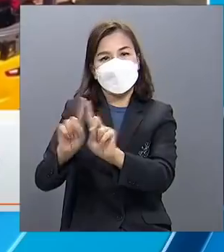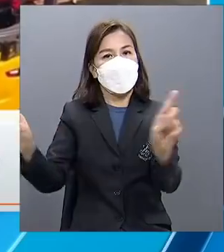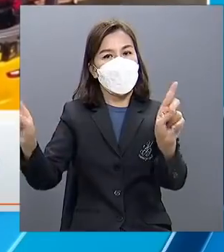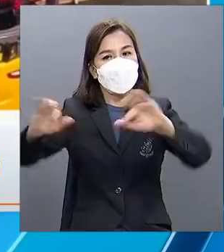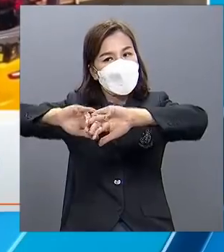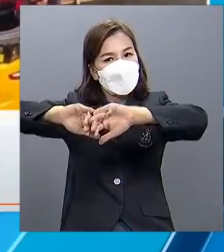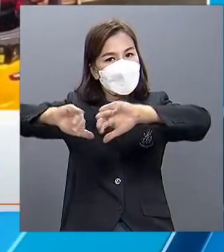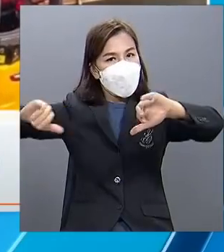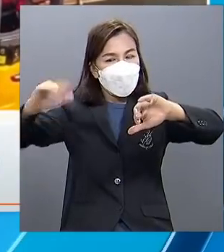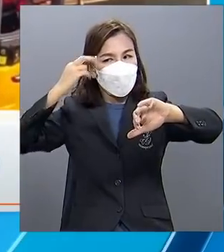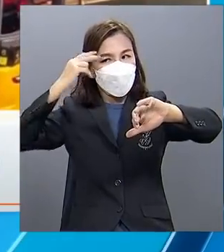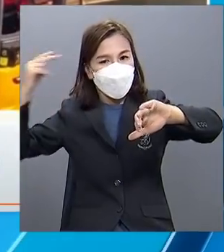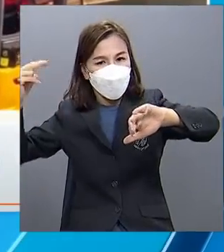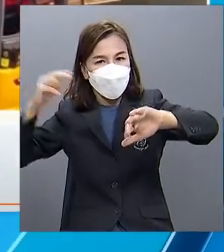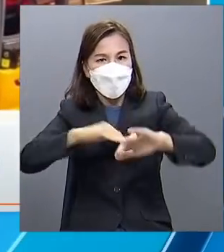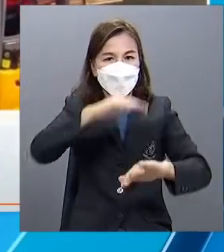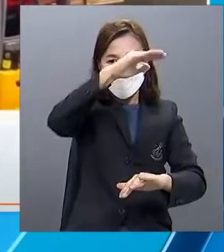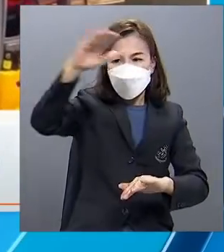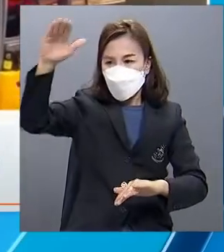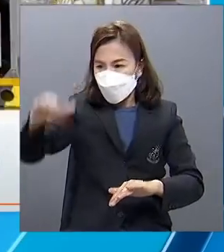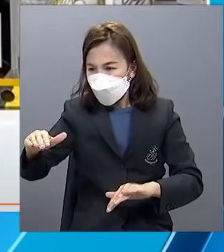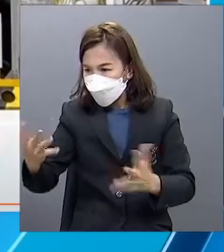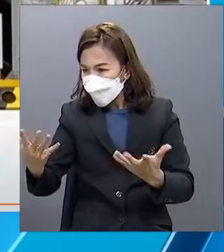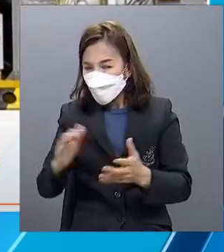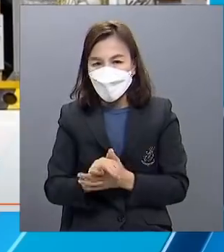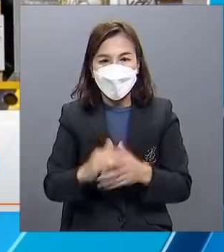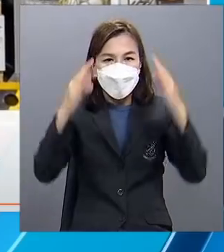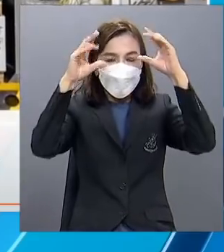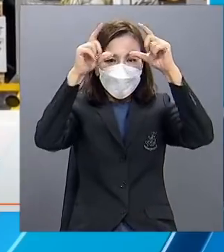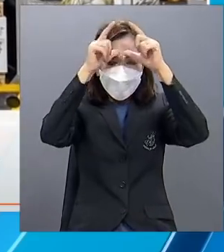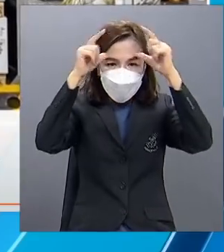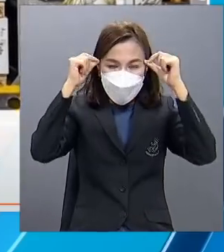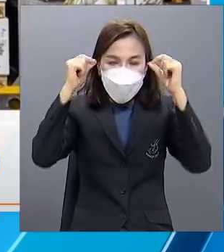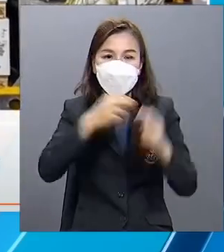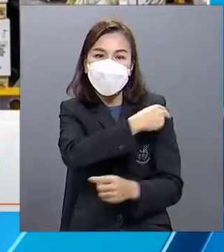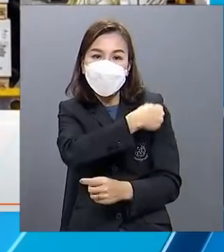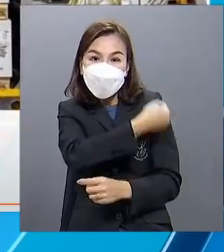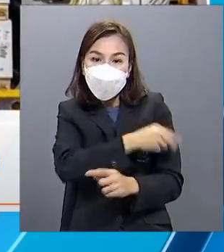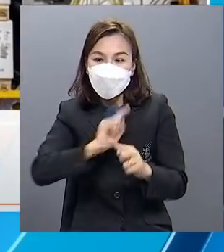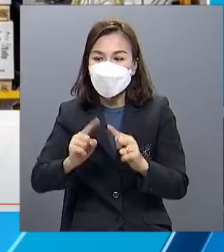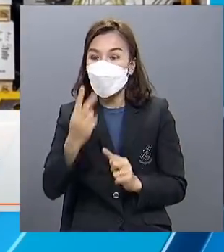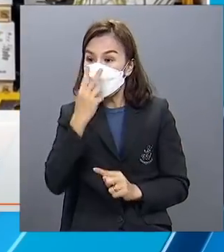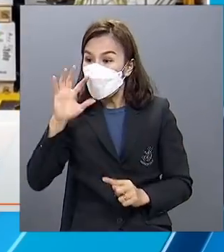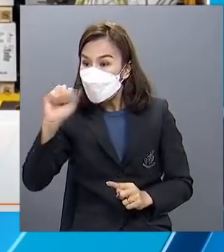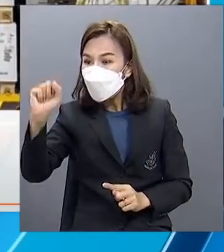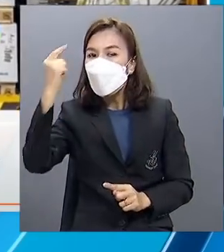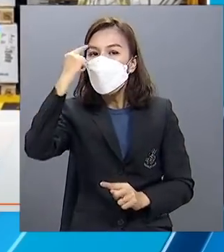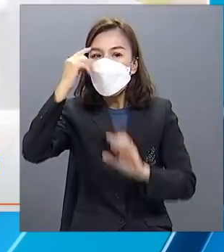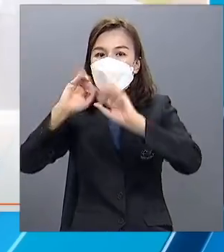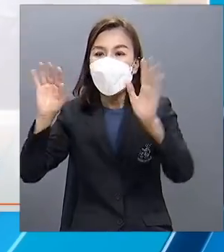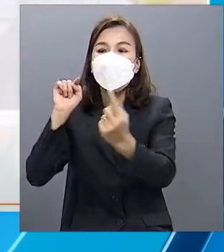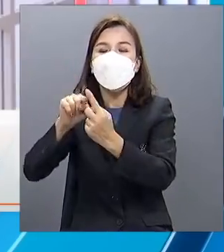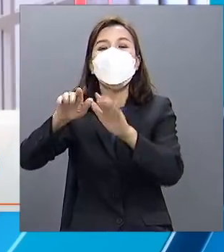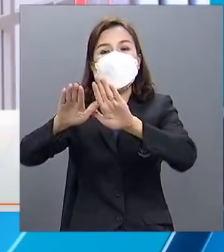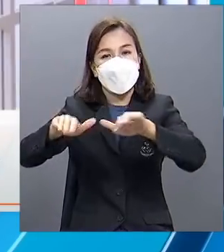ของเธอผู้เป็นหารจัดการแล้วก็พยาบาลโอเคสัตว์หรือคุณหมอที่ต้องใช้วัคซีนให้กับผู้รับบริการครับทาบครับอาจารย์ครับ